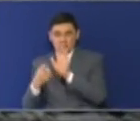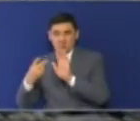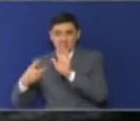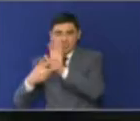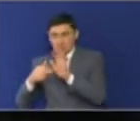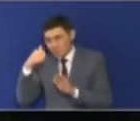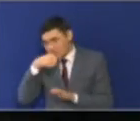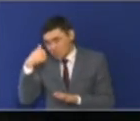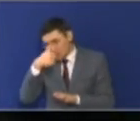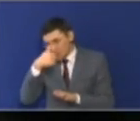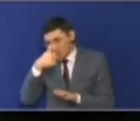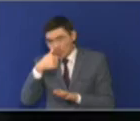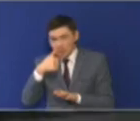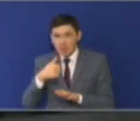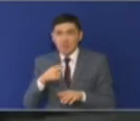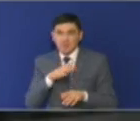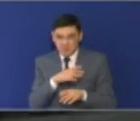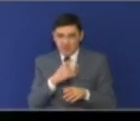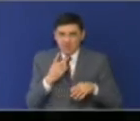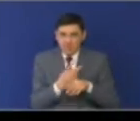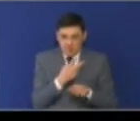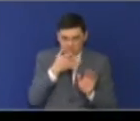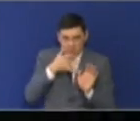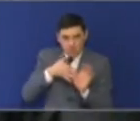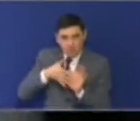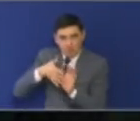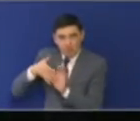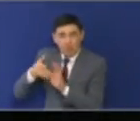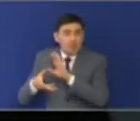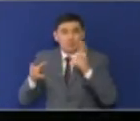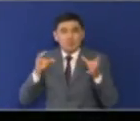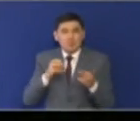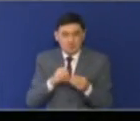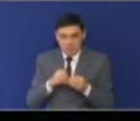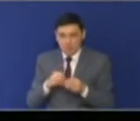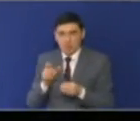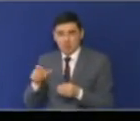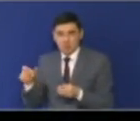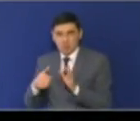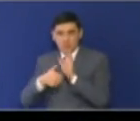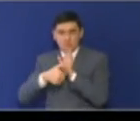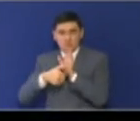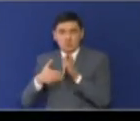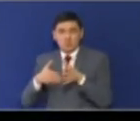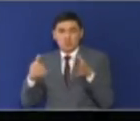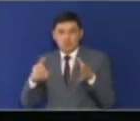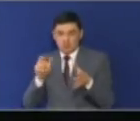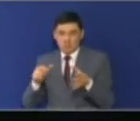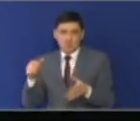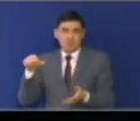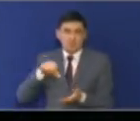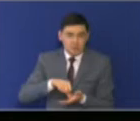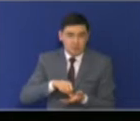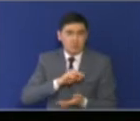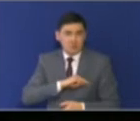1927-1928 годах, она была дважды исследована. Всего в строительстве было задействовано более 600 железнодорожников, а